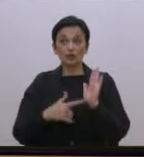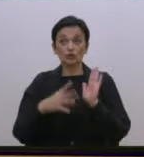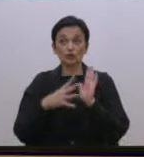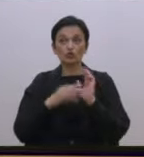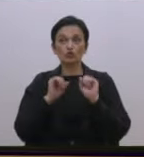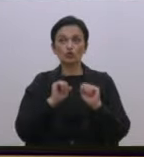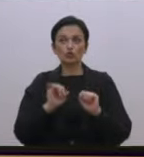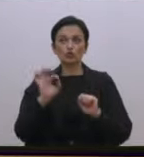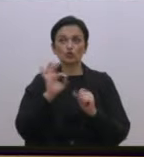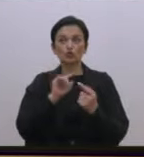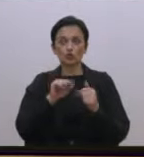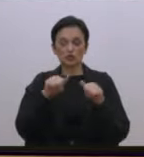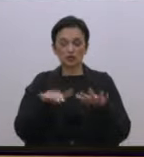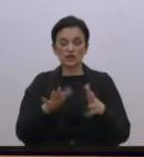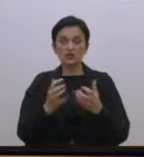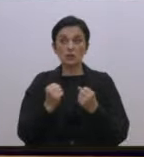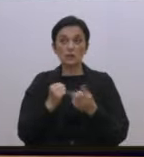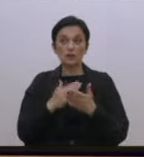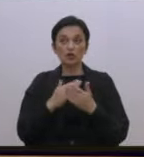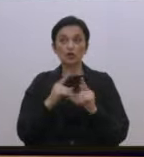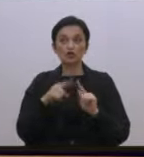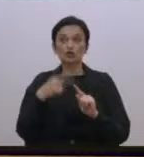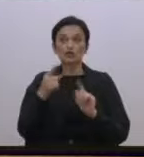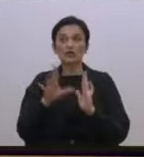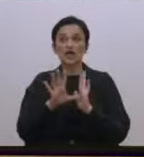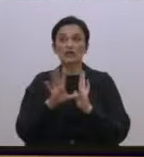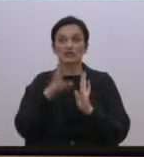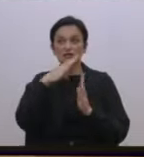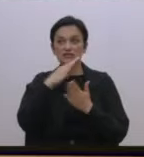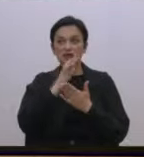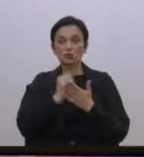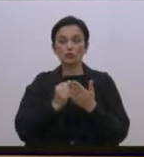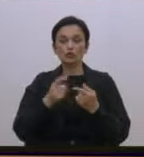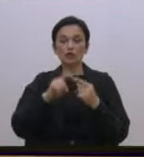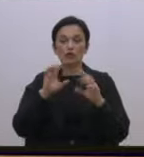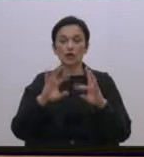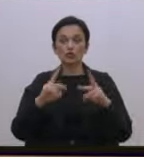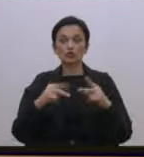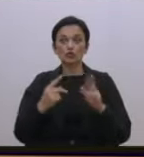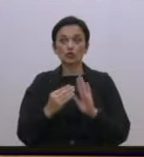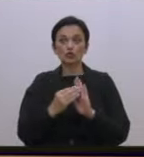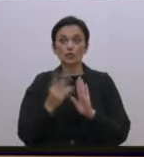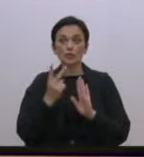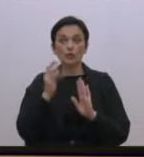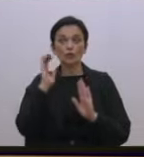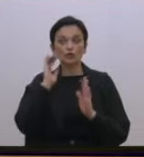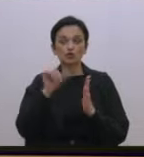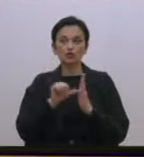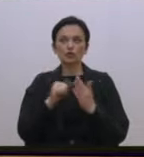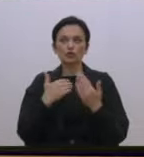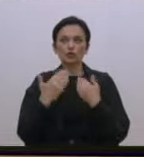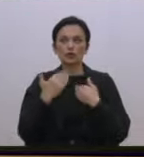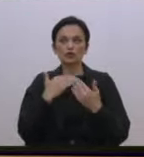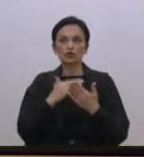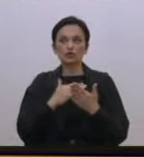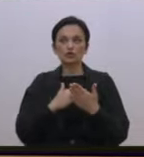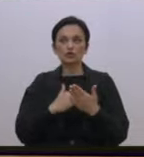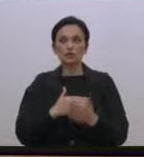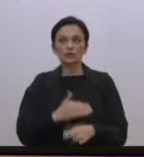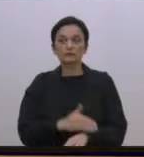სამოცდაცხრამეტი მოხდენული წინააღმდეგი დადგენილება მიღებულია. შემდეგ ენერგეტიკისა წყალმარაგების შესავალ კანონსრულების შეთანხმებაზე მეორე მოსმენით ხოლ ჩართოთ კენჭისკის